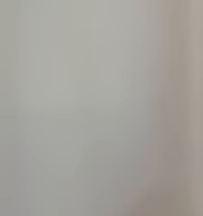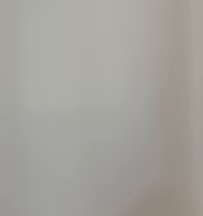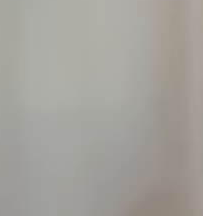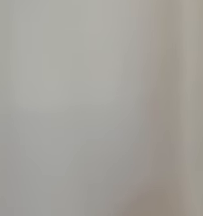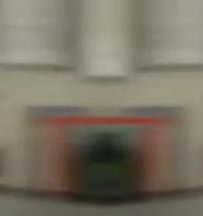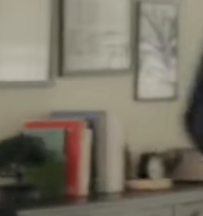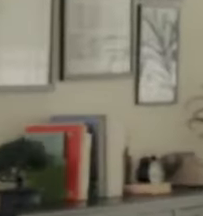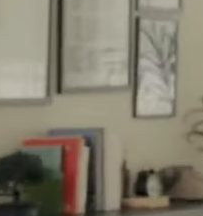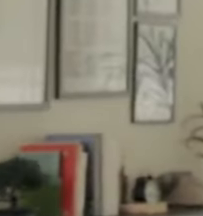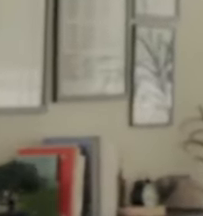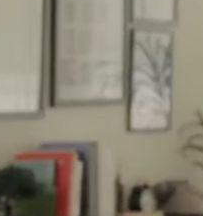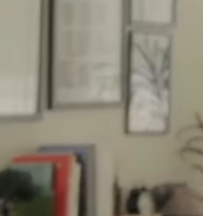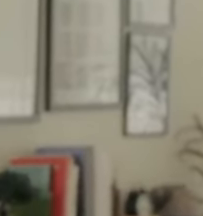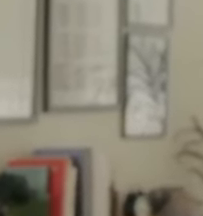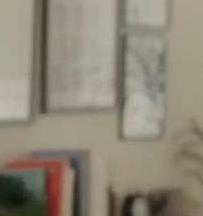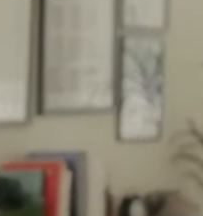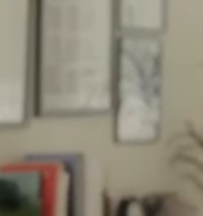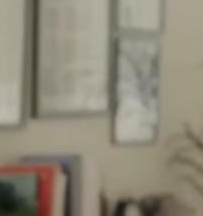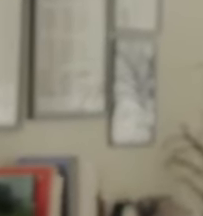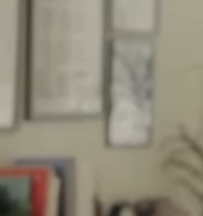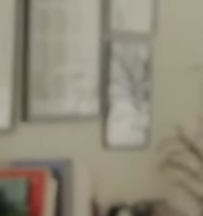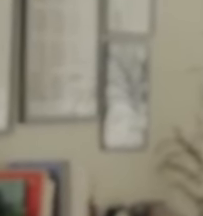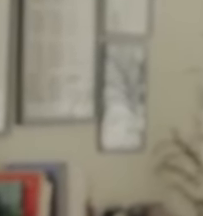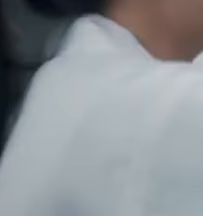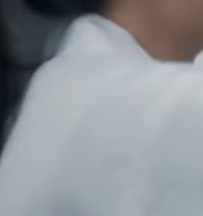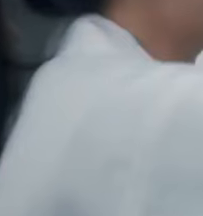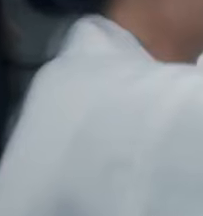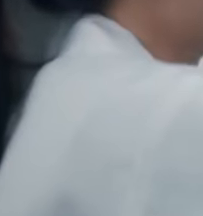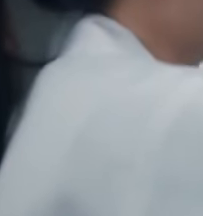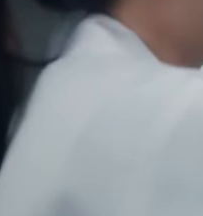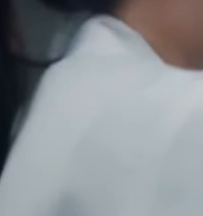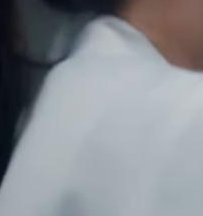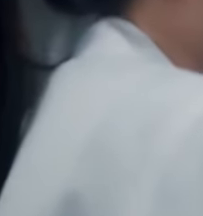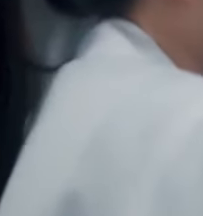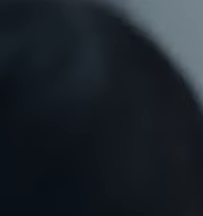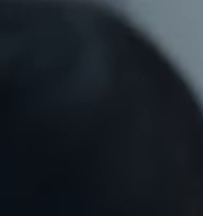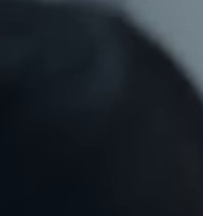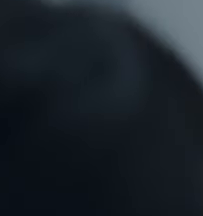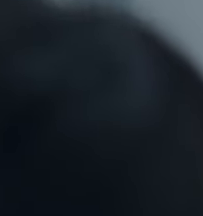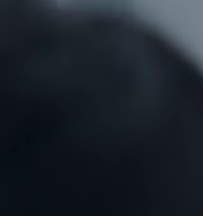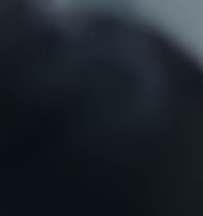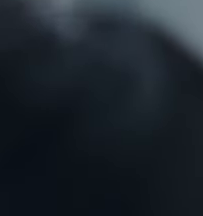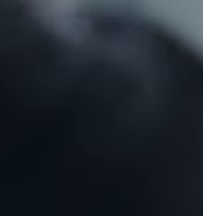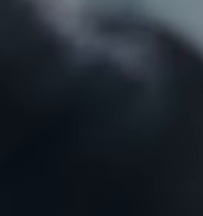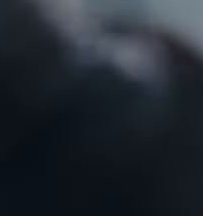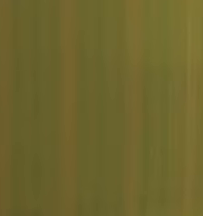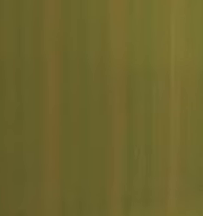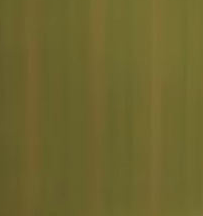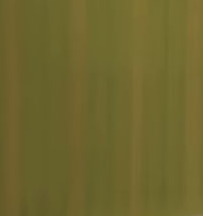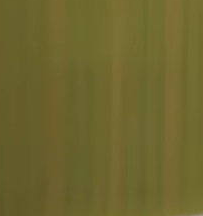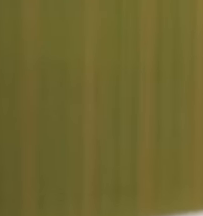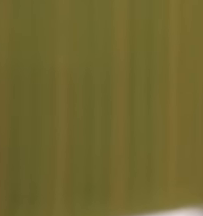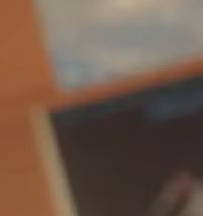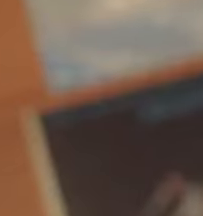แน่นอนครับเพราะกาแฟของเราผ่านการคิดค้นคัดสรรอย่างพิถีพิถันทางเช่าทิเบตที่เพาะเลี้ยงและ